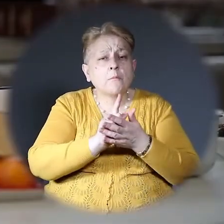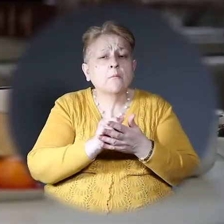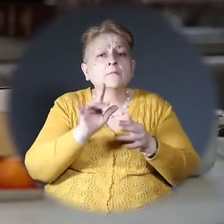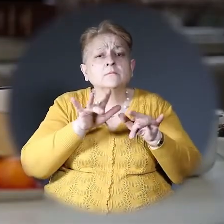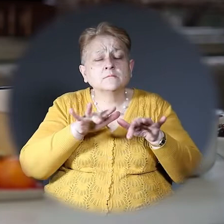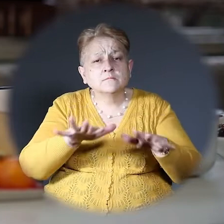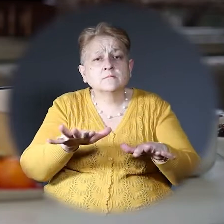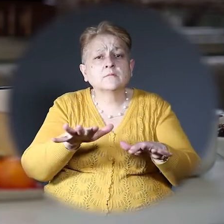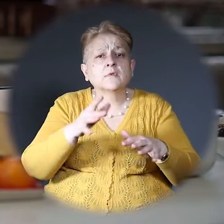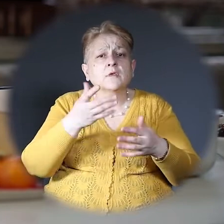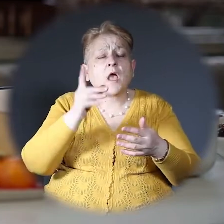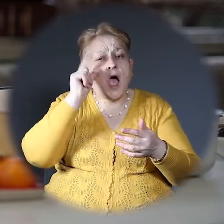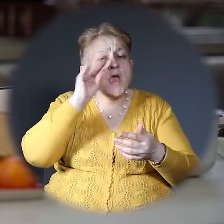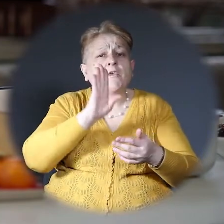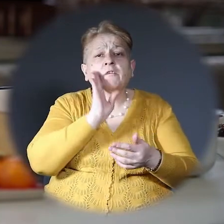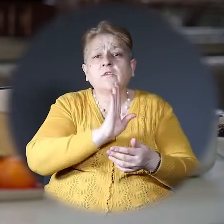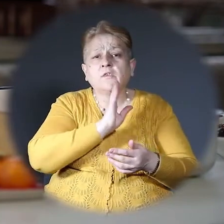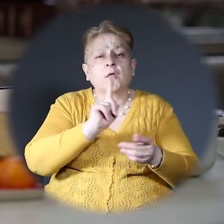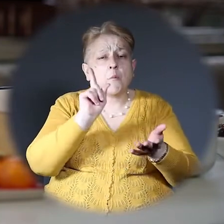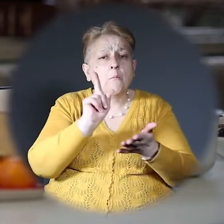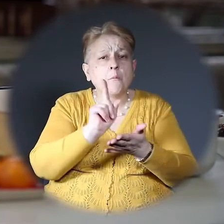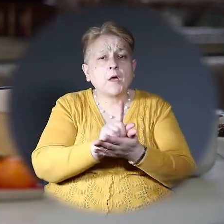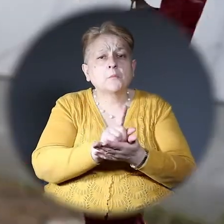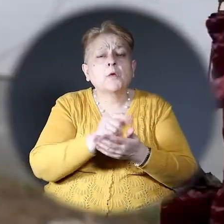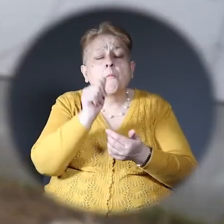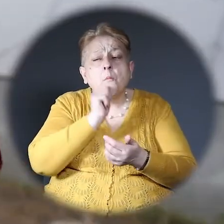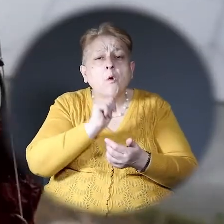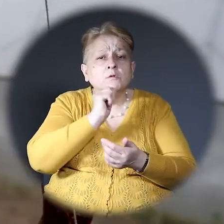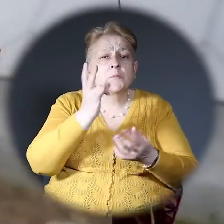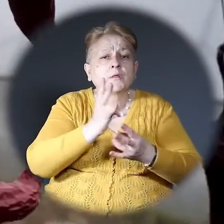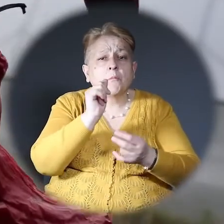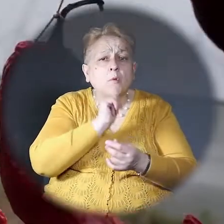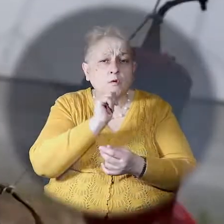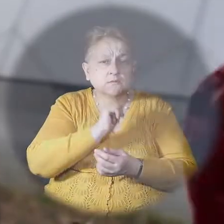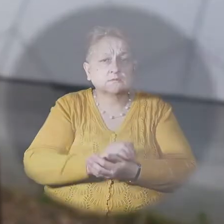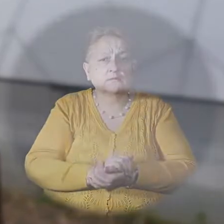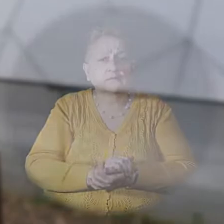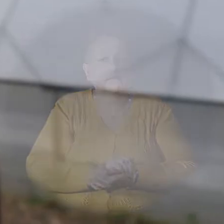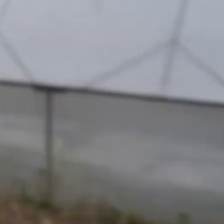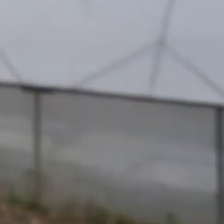համար, առավել ես հայ կինը պետք անընդհատ փորձի։